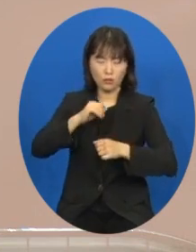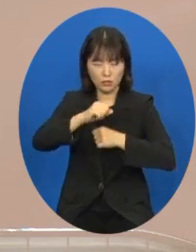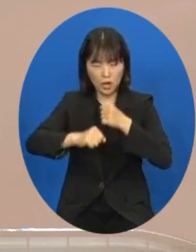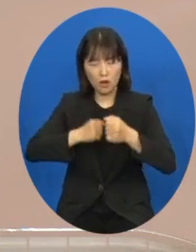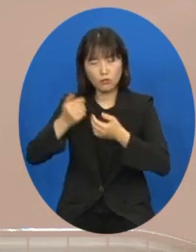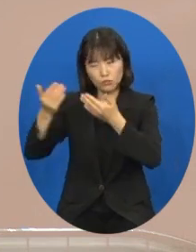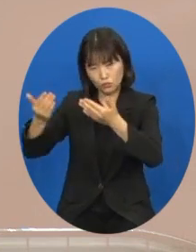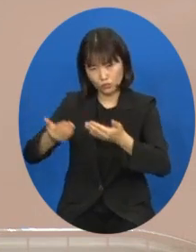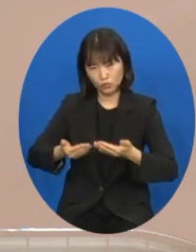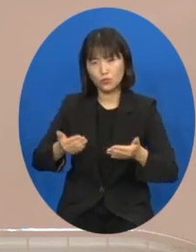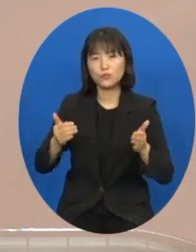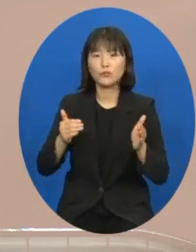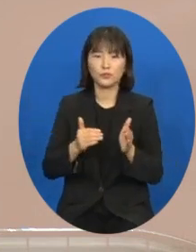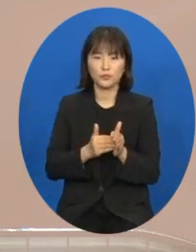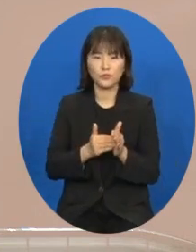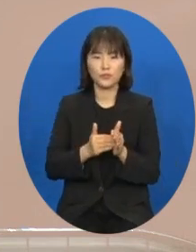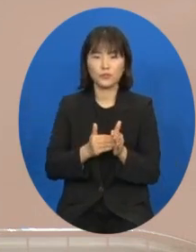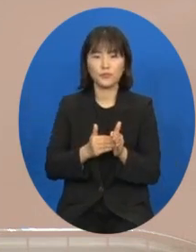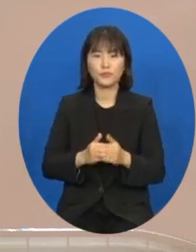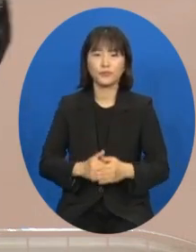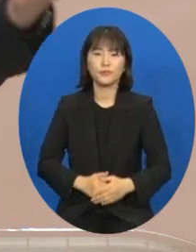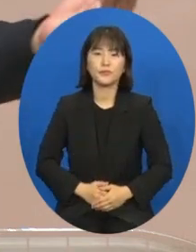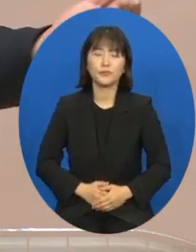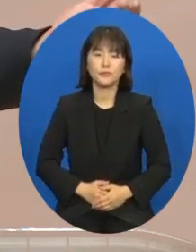자유하게 하셨습니다.